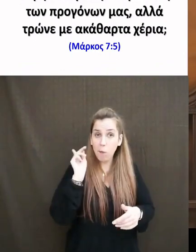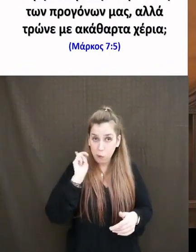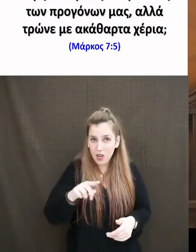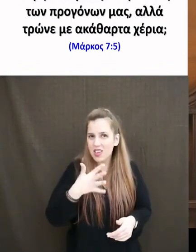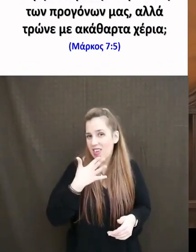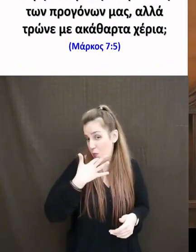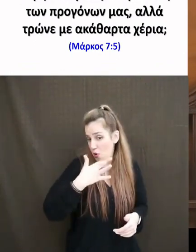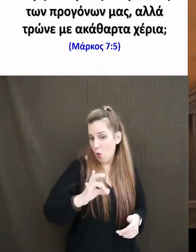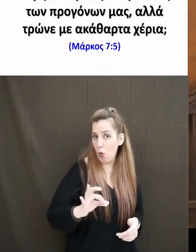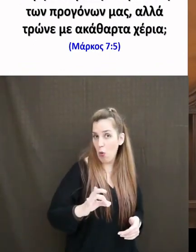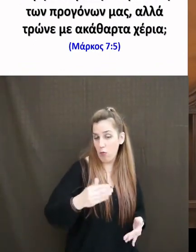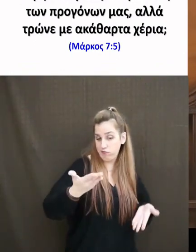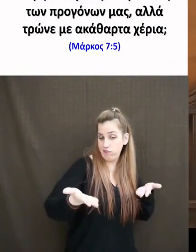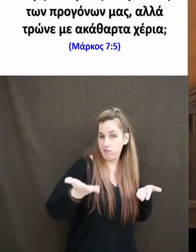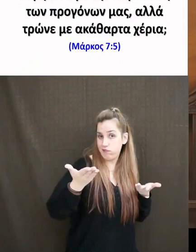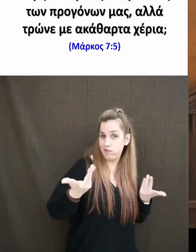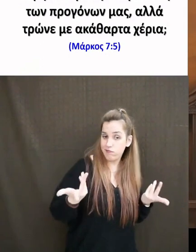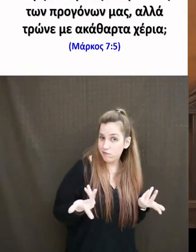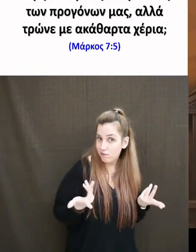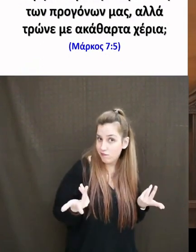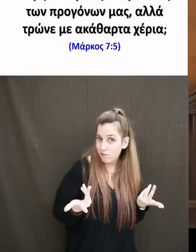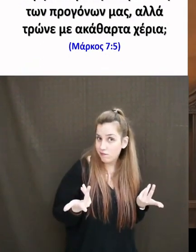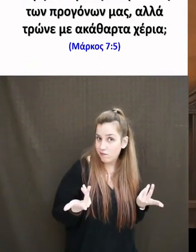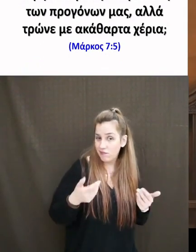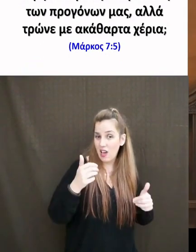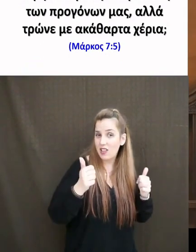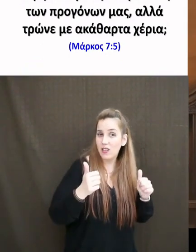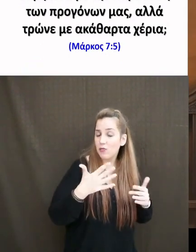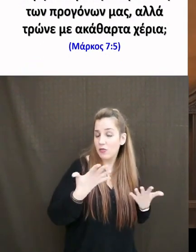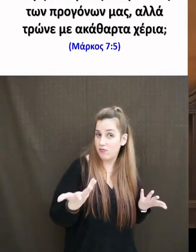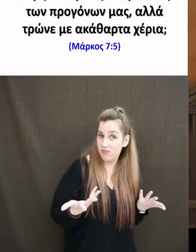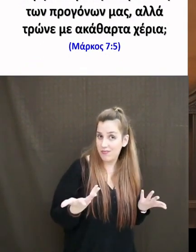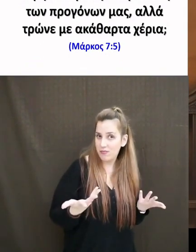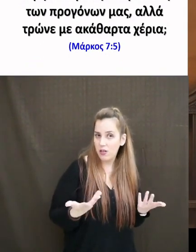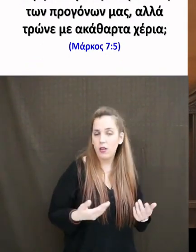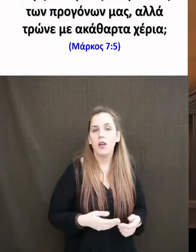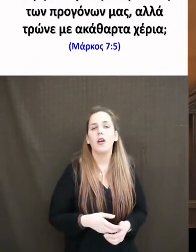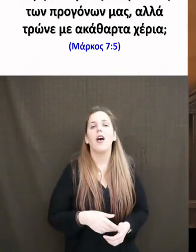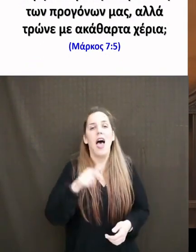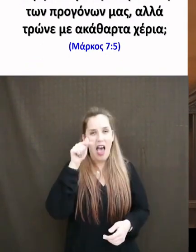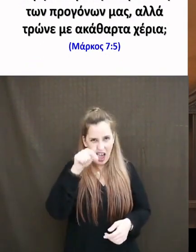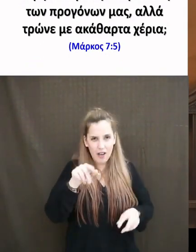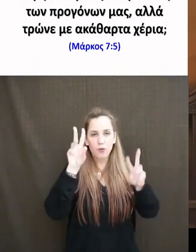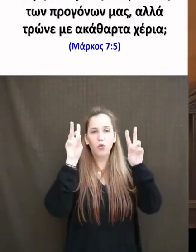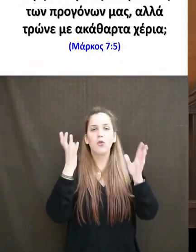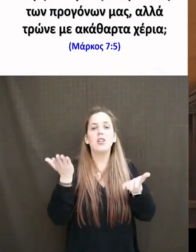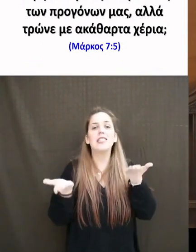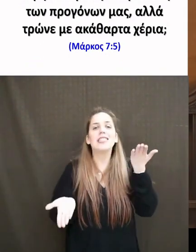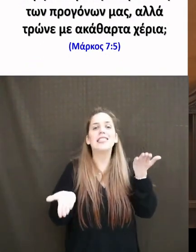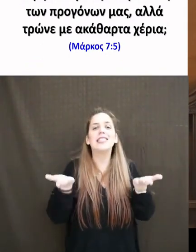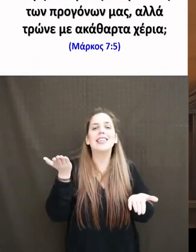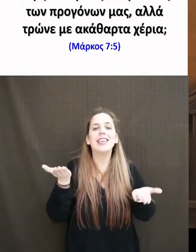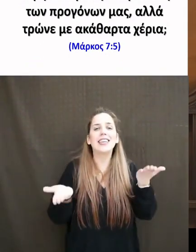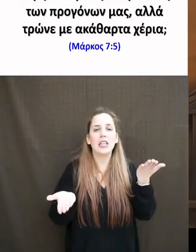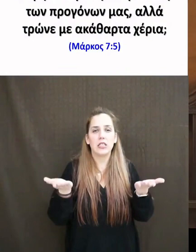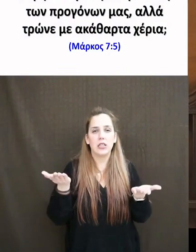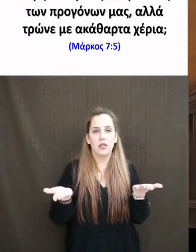είστε η εξαίρεση? Εδώ στην κοινότητά μας έχουμε αρχές και με αυτές συμμορφώνονται όλοι. Εσείς γιατί δεν το